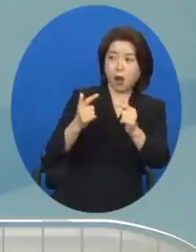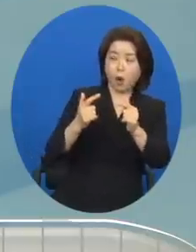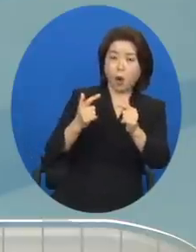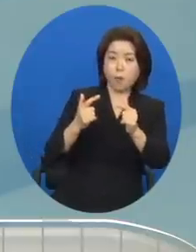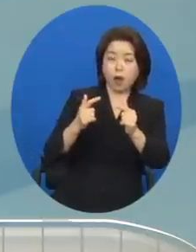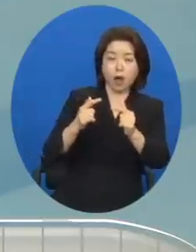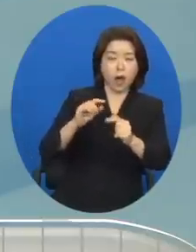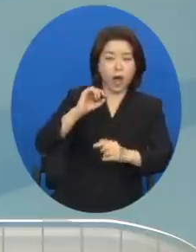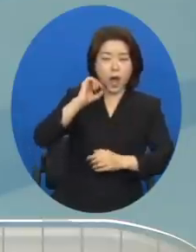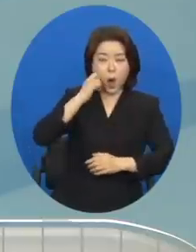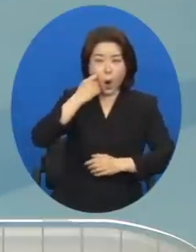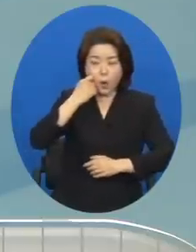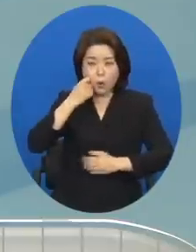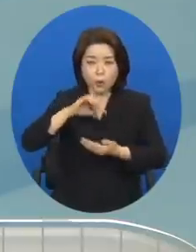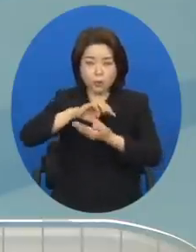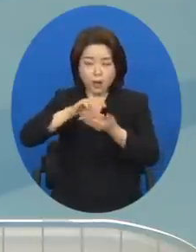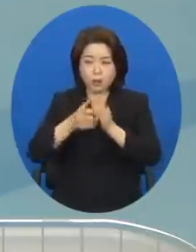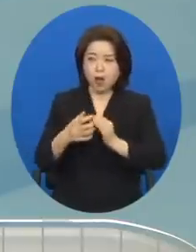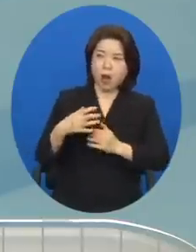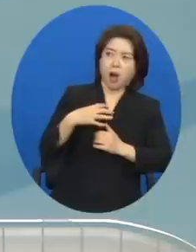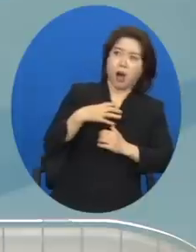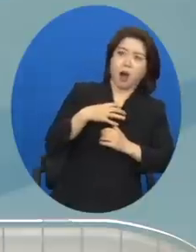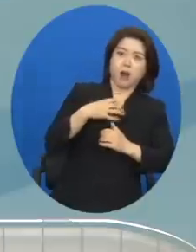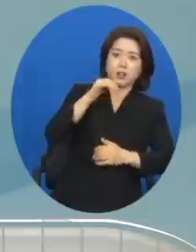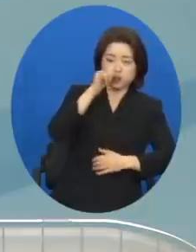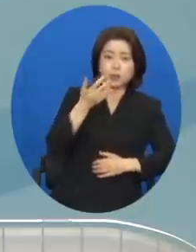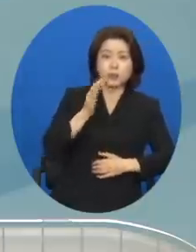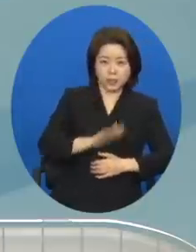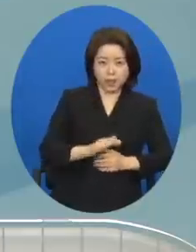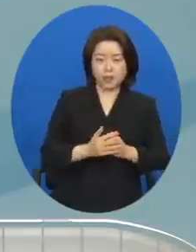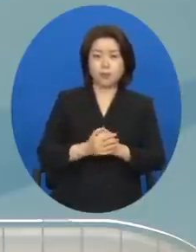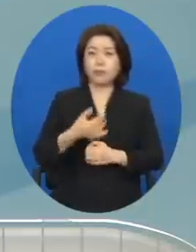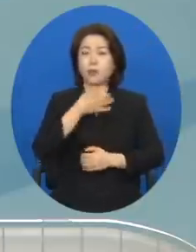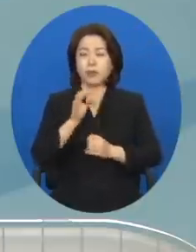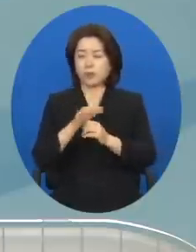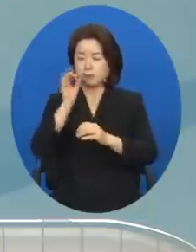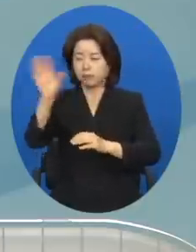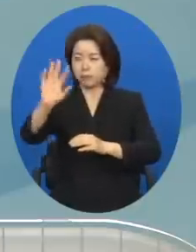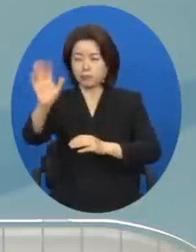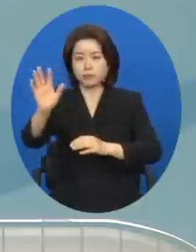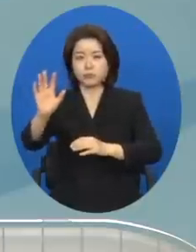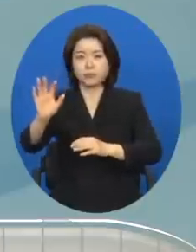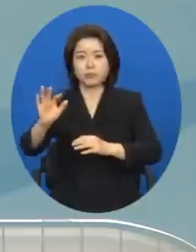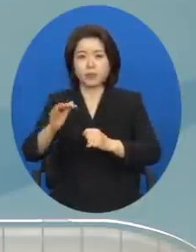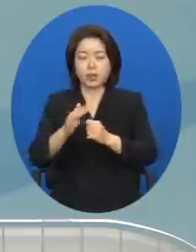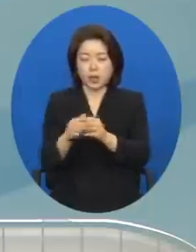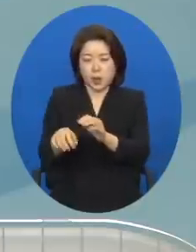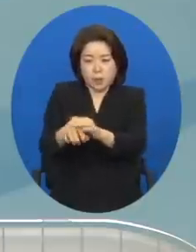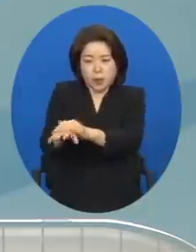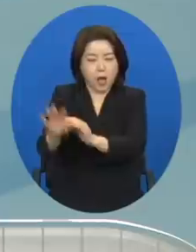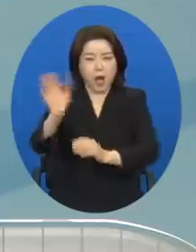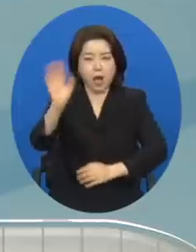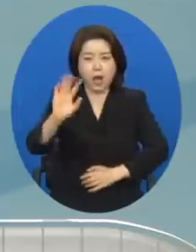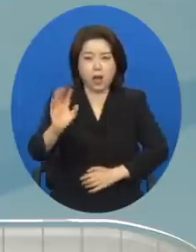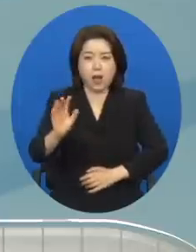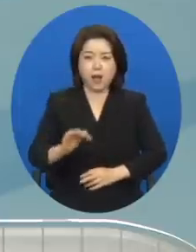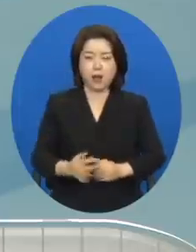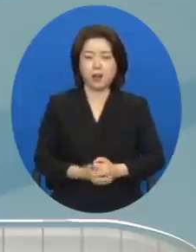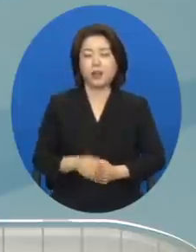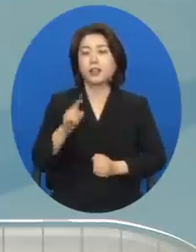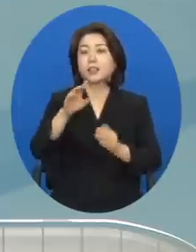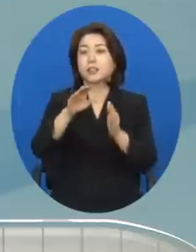만한 어떤 압도적인 힘을 느꼈고 베드로는 안 된다고 다리를 내놓지 않았어요.